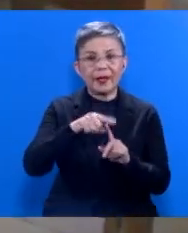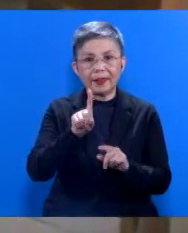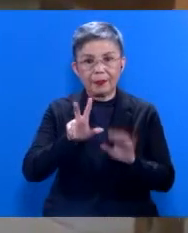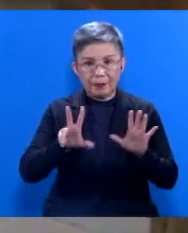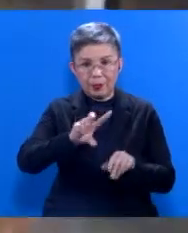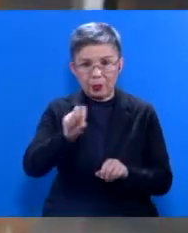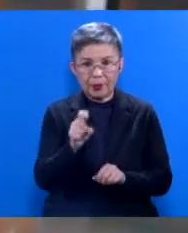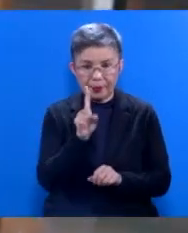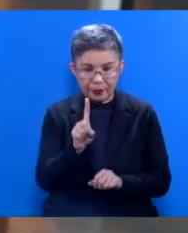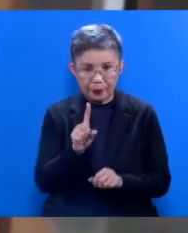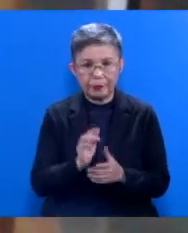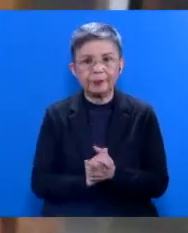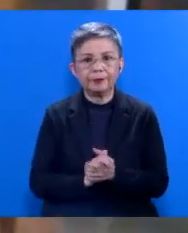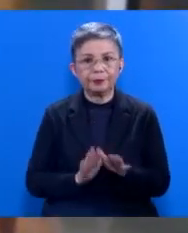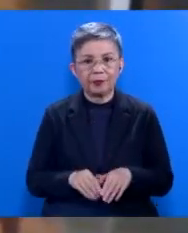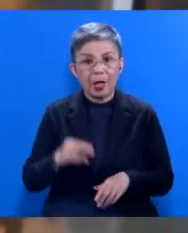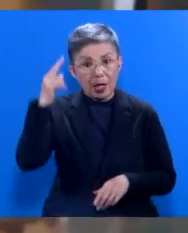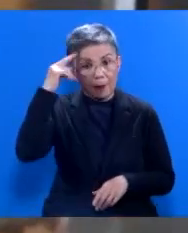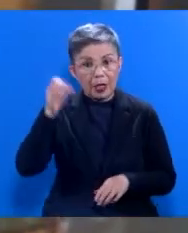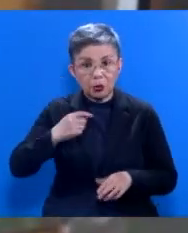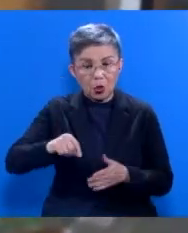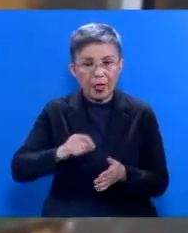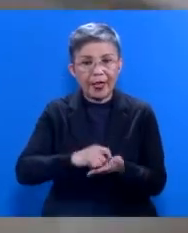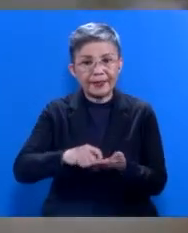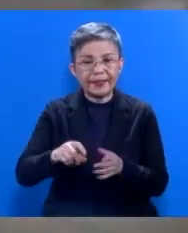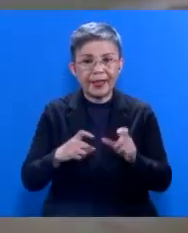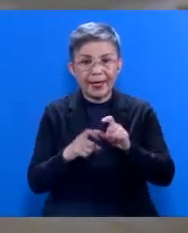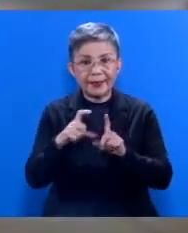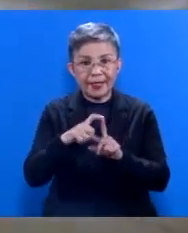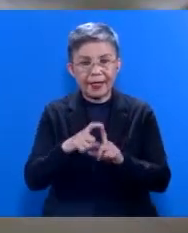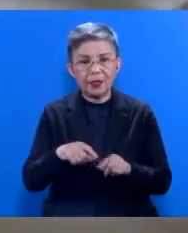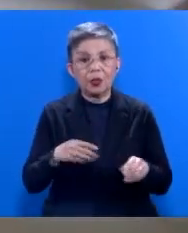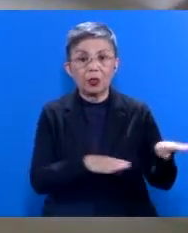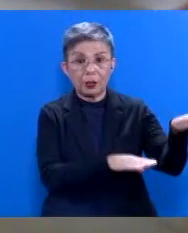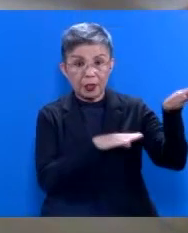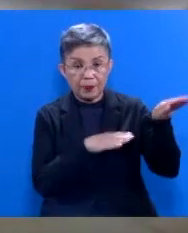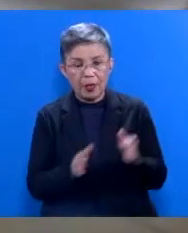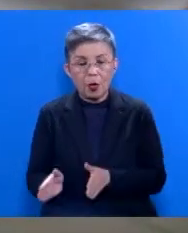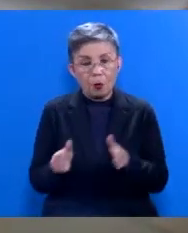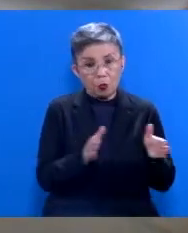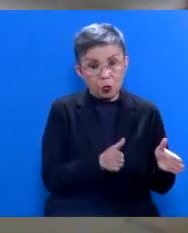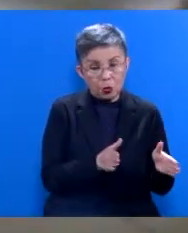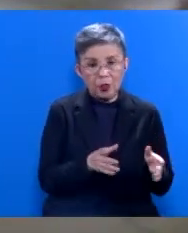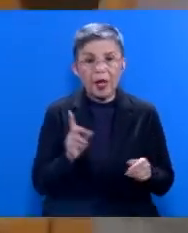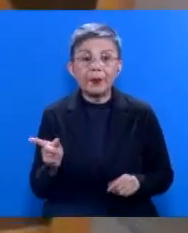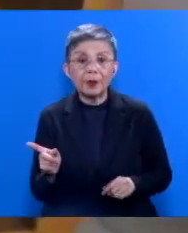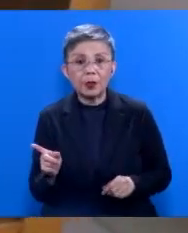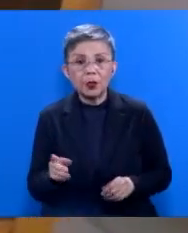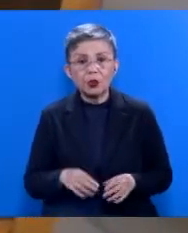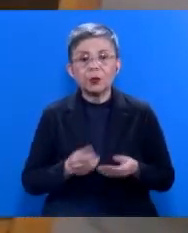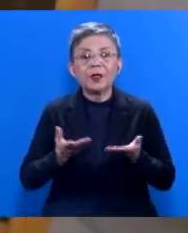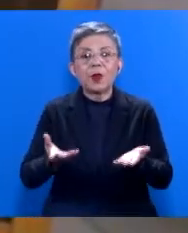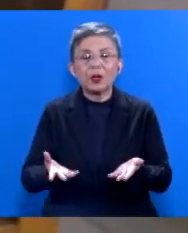mendatang. Menurut Kepala Sekolah Dasar Negeri 28 Kota Jambi, mundurnya jadwal sekolah tatap muka untuk memberi